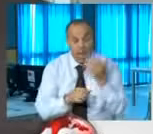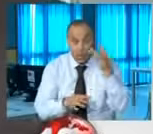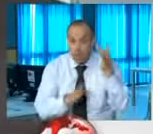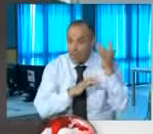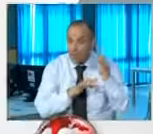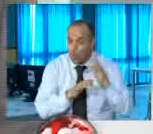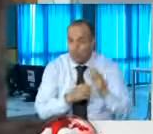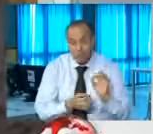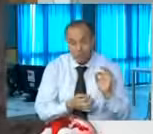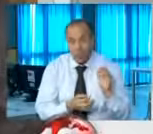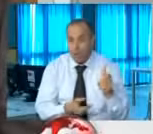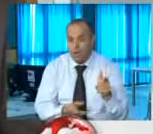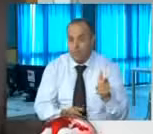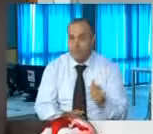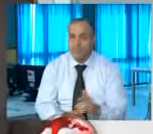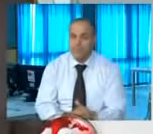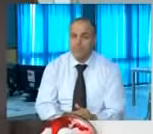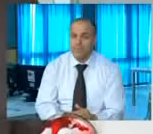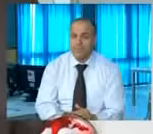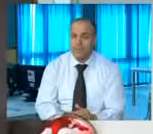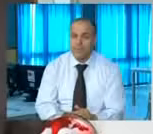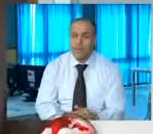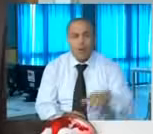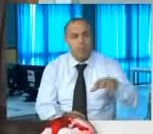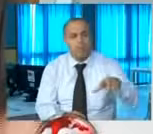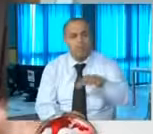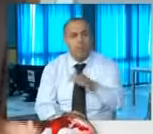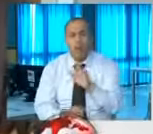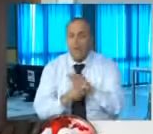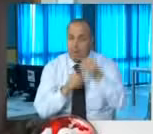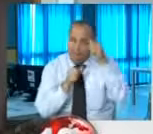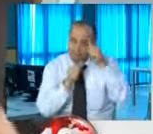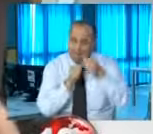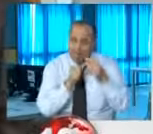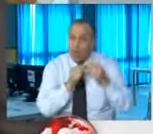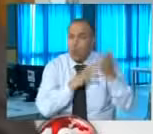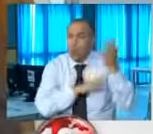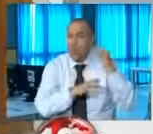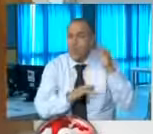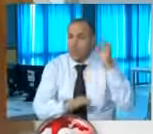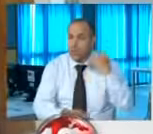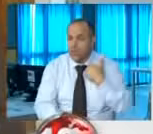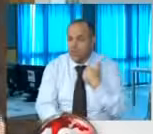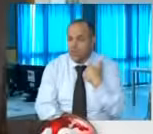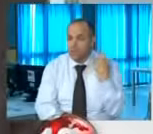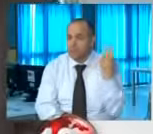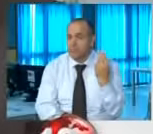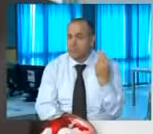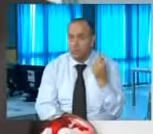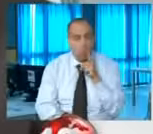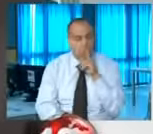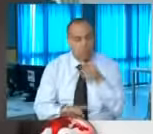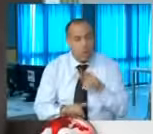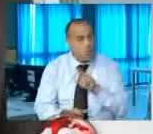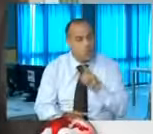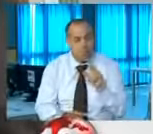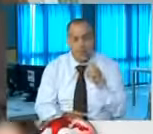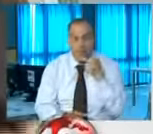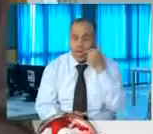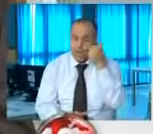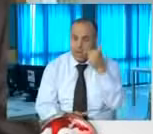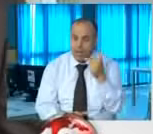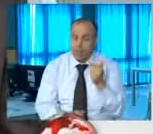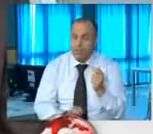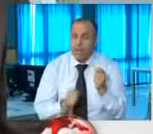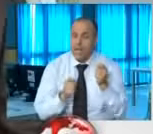هو افضل. هذه المواقع اللي تحمل ذاكره وتحمل تراث، ولكن لا يمكن ان نبقى في هذا السياق، لابد ان